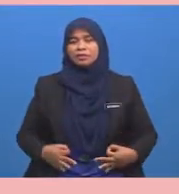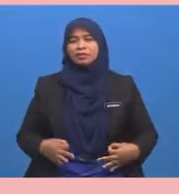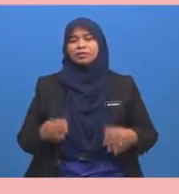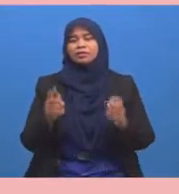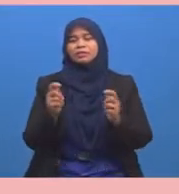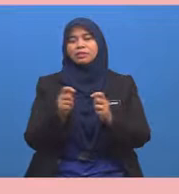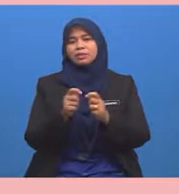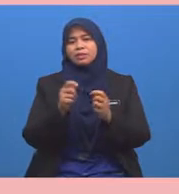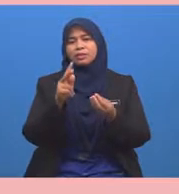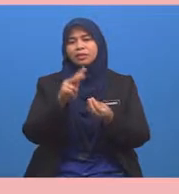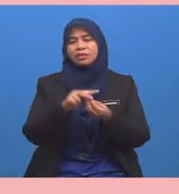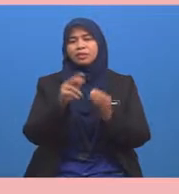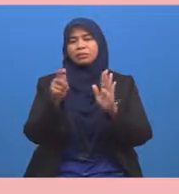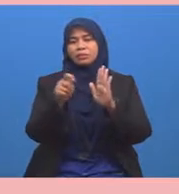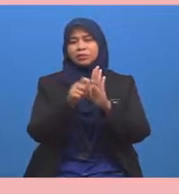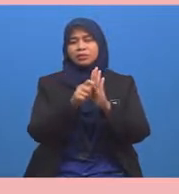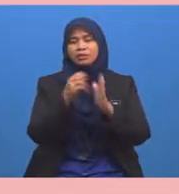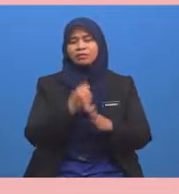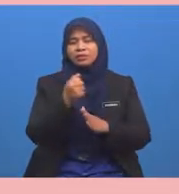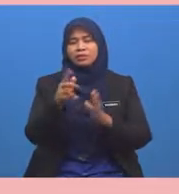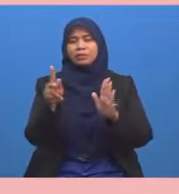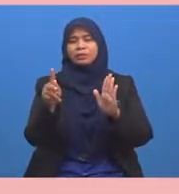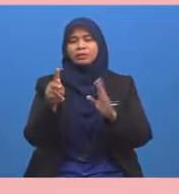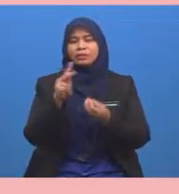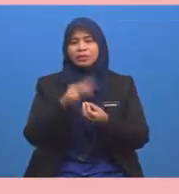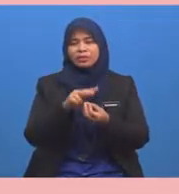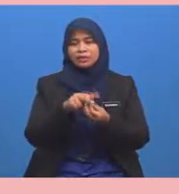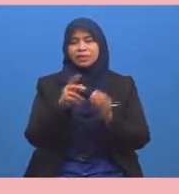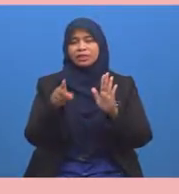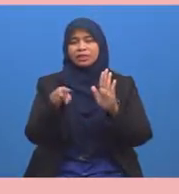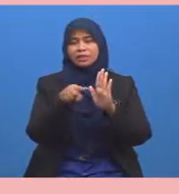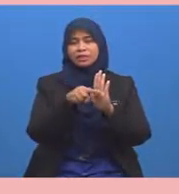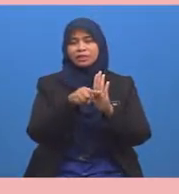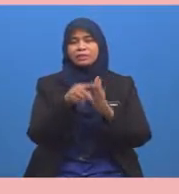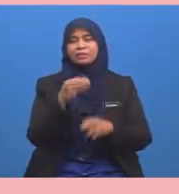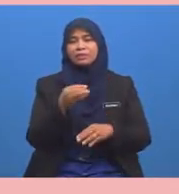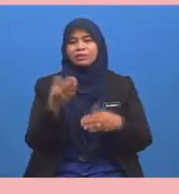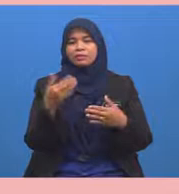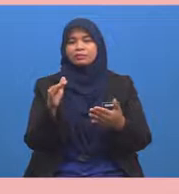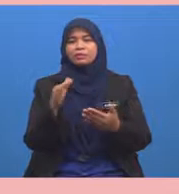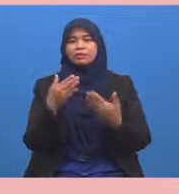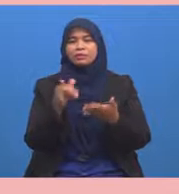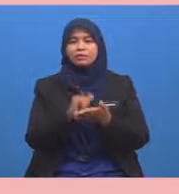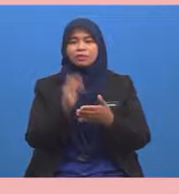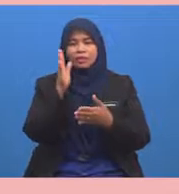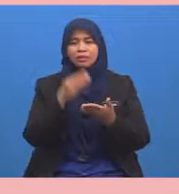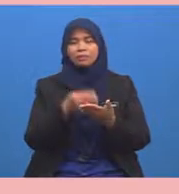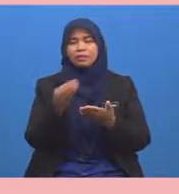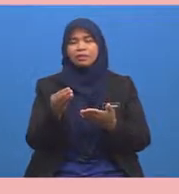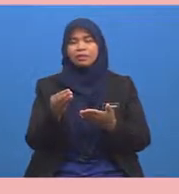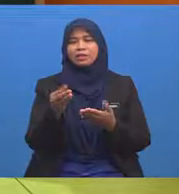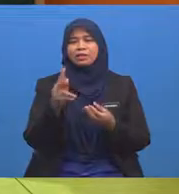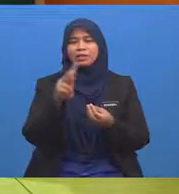positif atau kesan negatif dan kemudiannya akan memberi impak kepada manusia